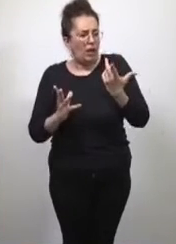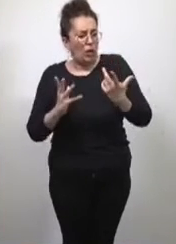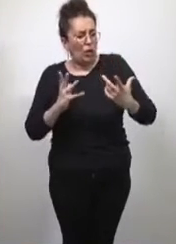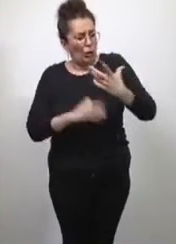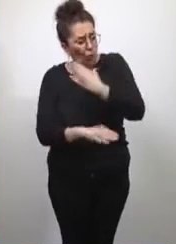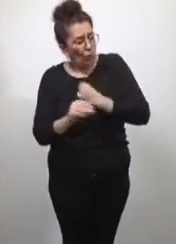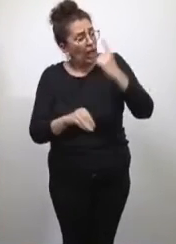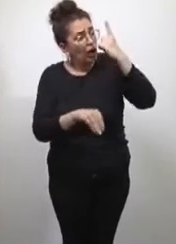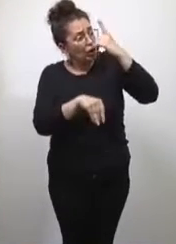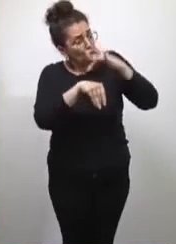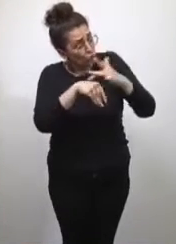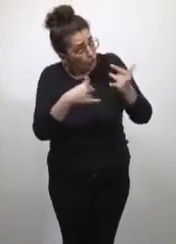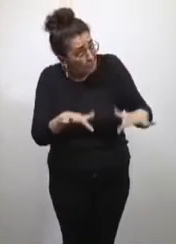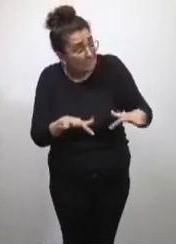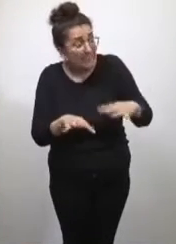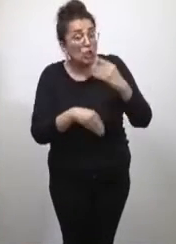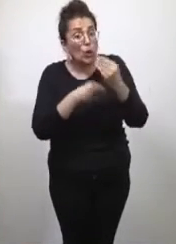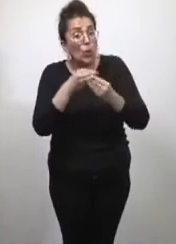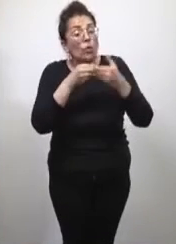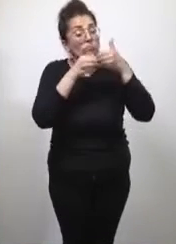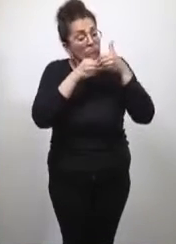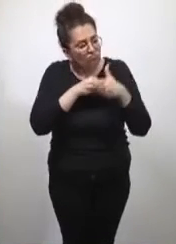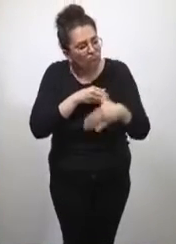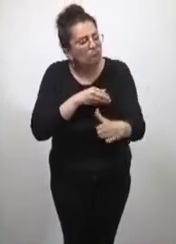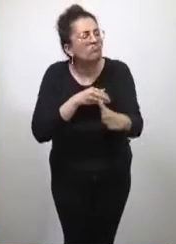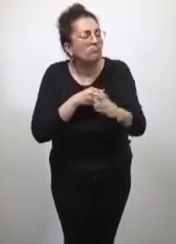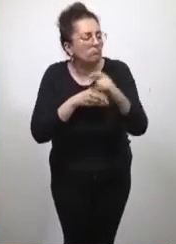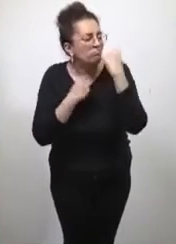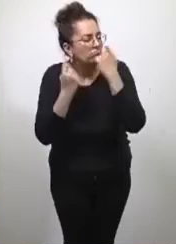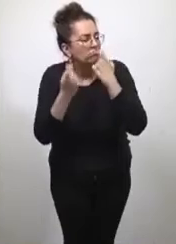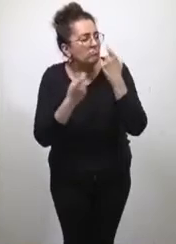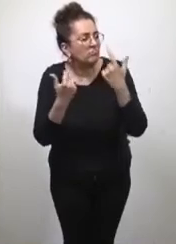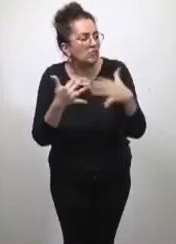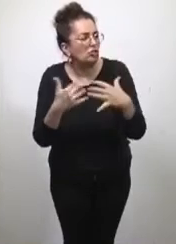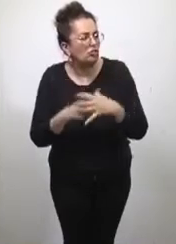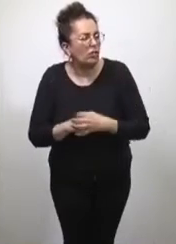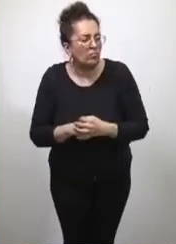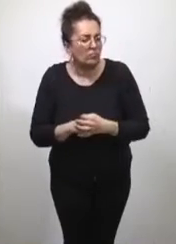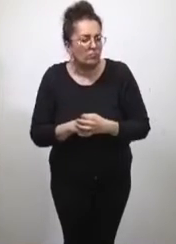qui nous permettront de répondre à terme sur ce que vient d'évoquer Claudine